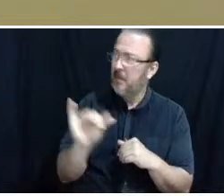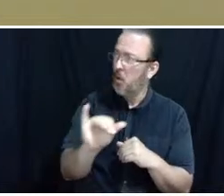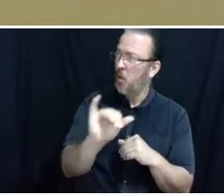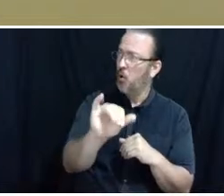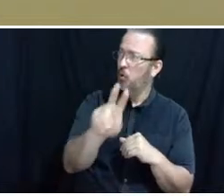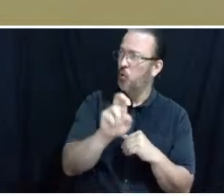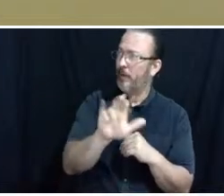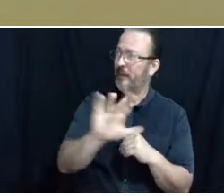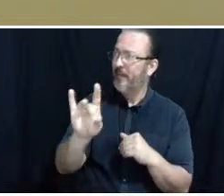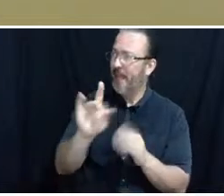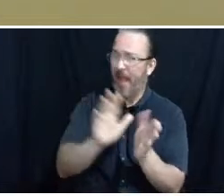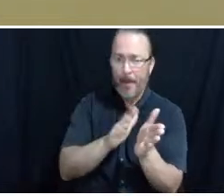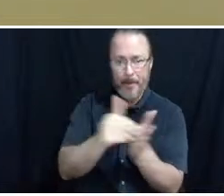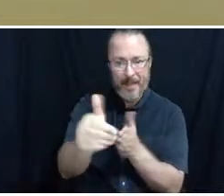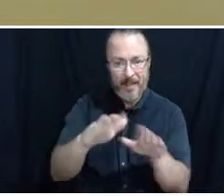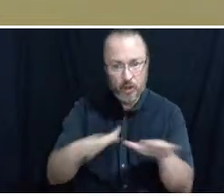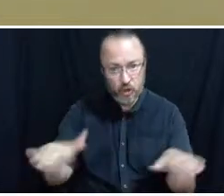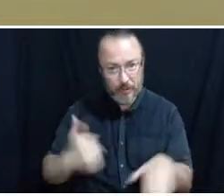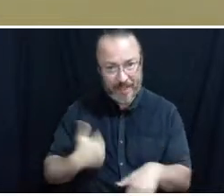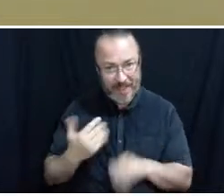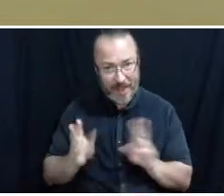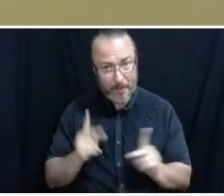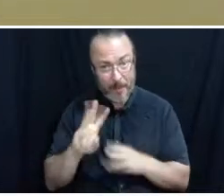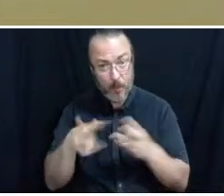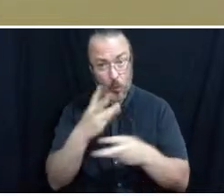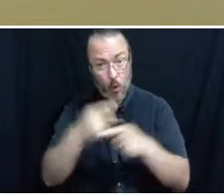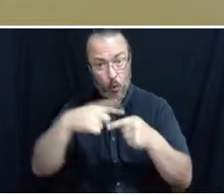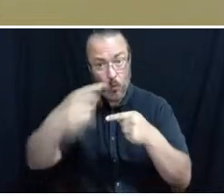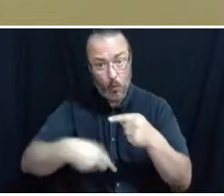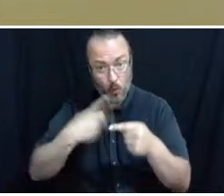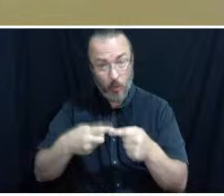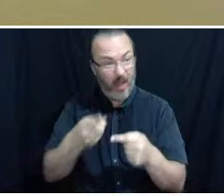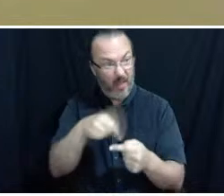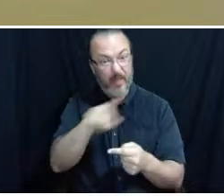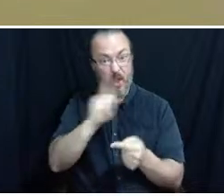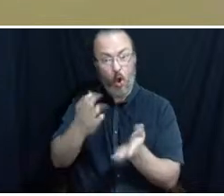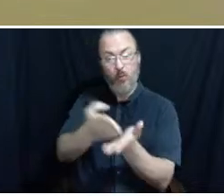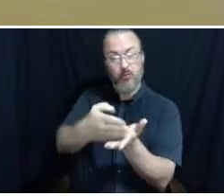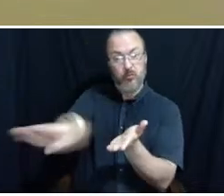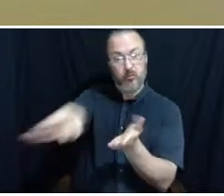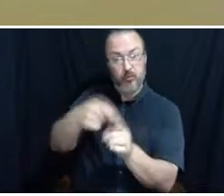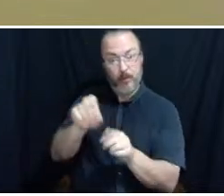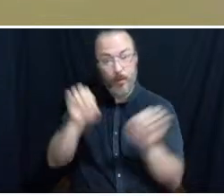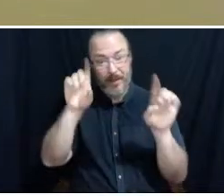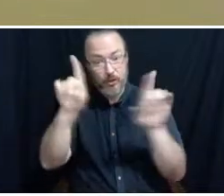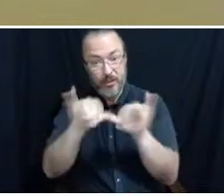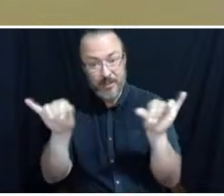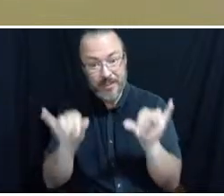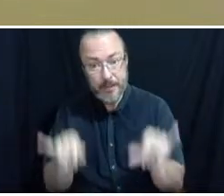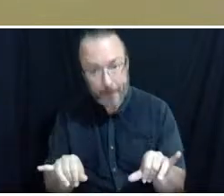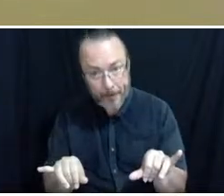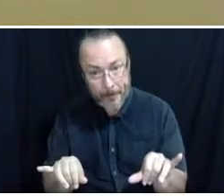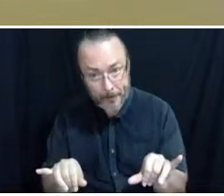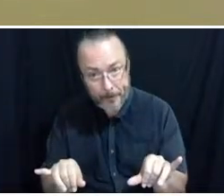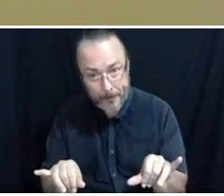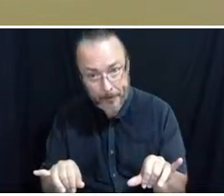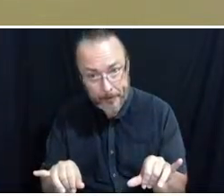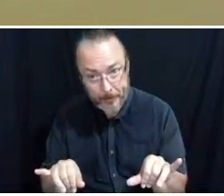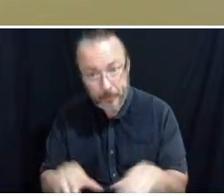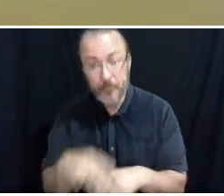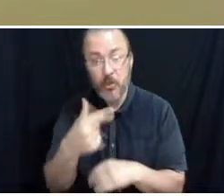d'enfants et de jeunes dans le monde entier sont exclus des systèmes éducatifs. Le rapport GEM